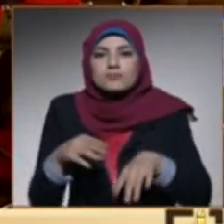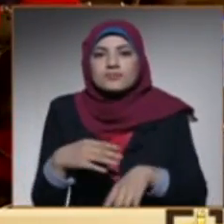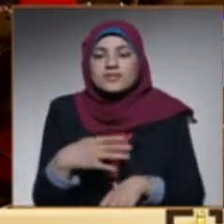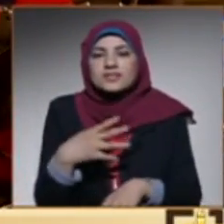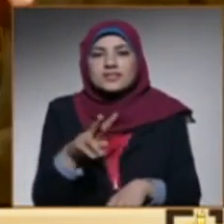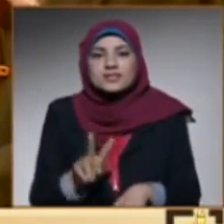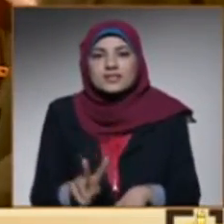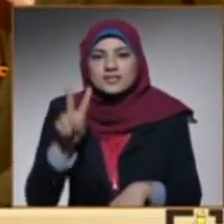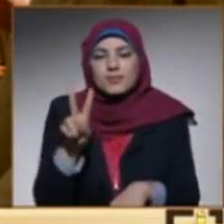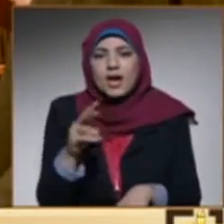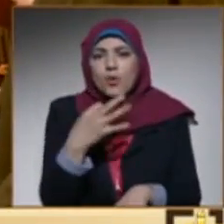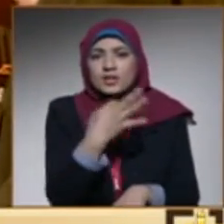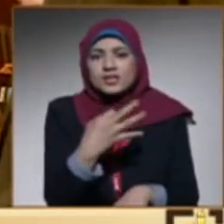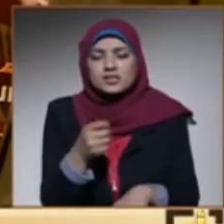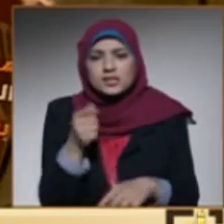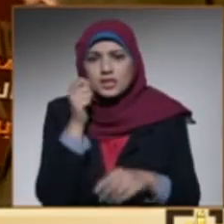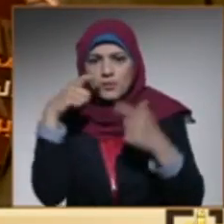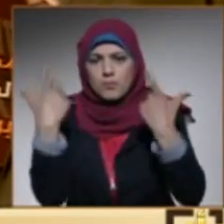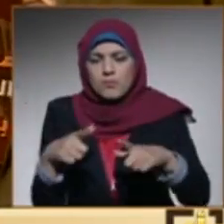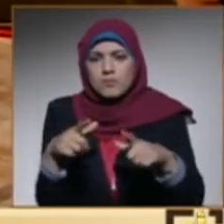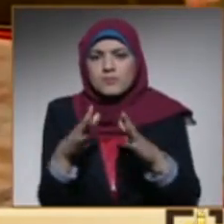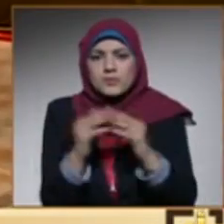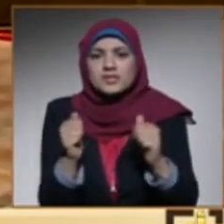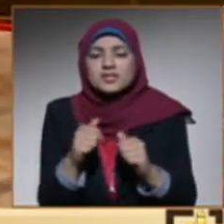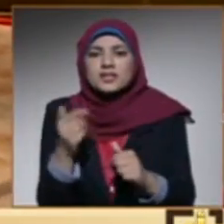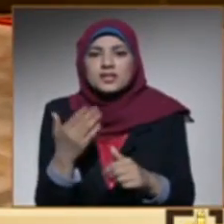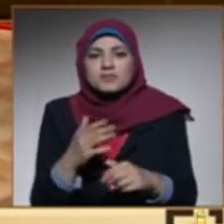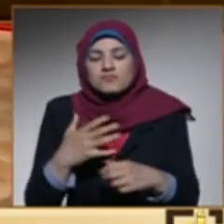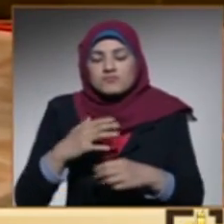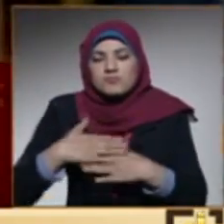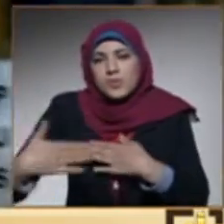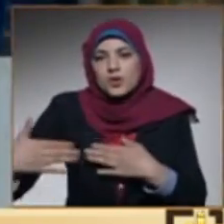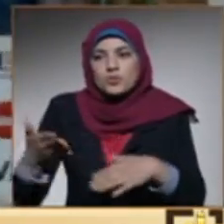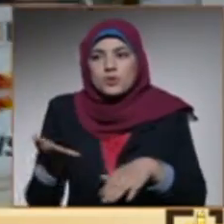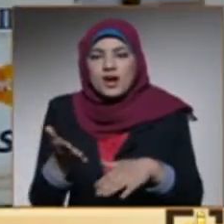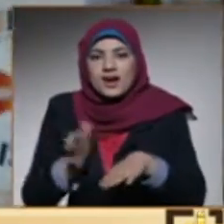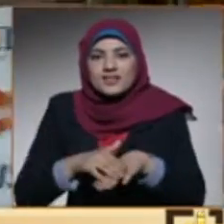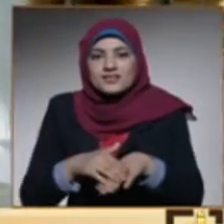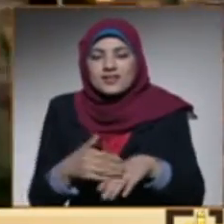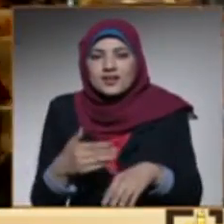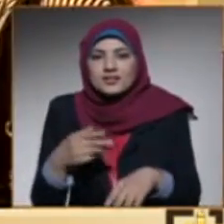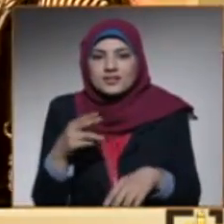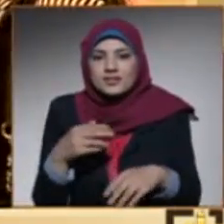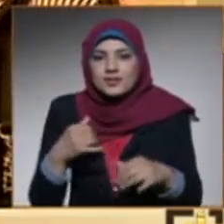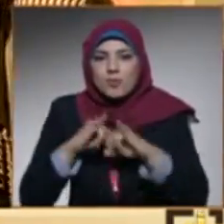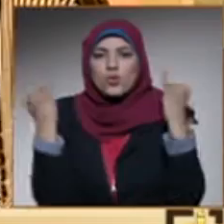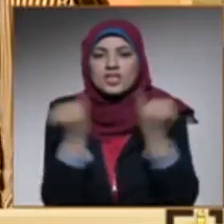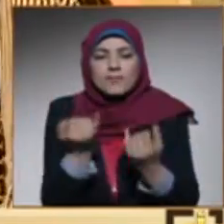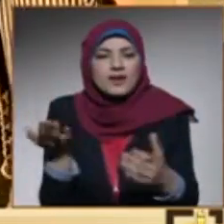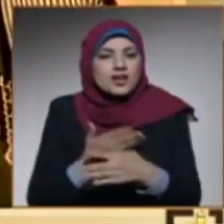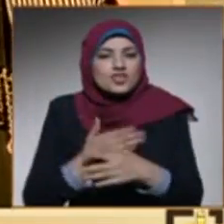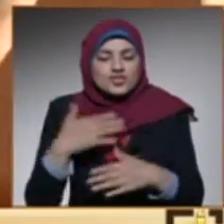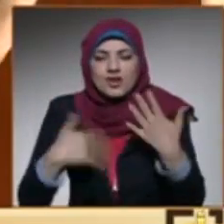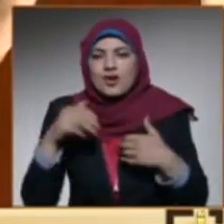السمع والكلام وصنفوا كطاقه معطله، لكن وجود اماكن تفتح ابوابها وعقولها امام هذه